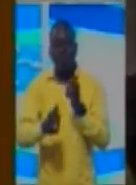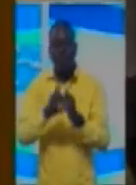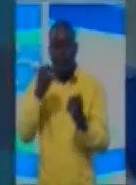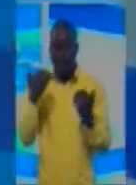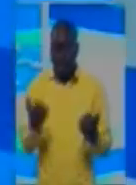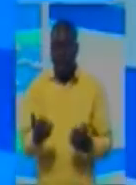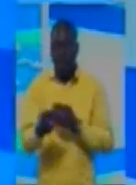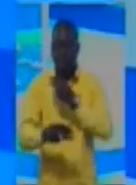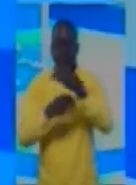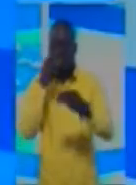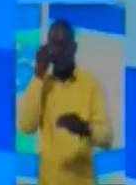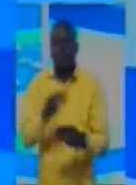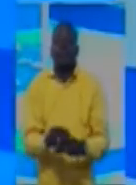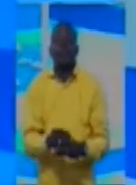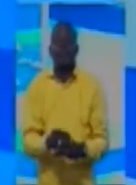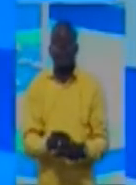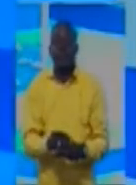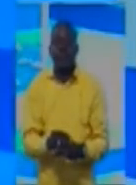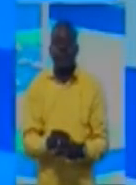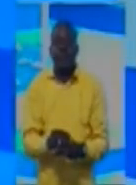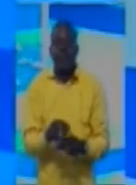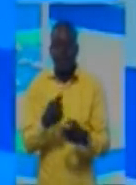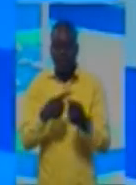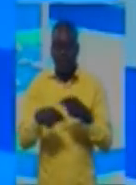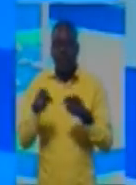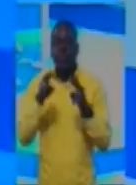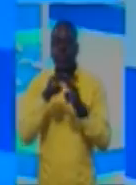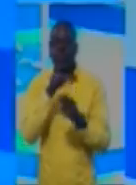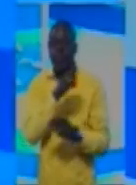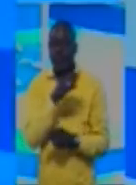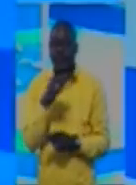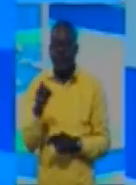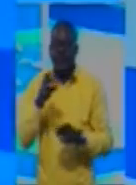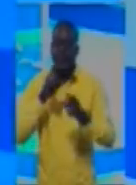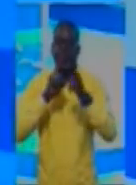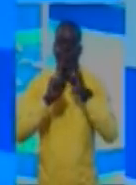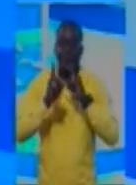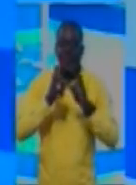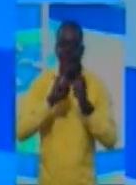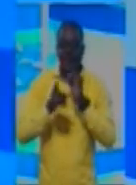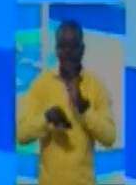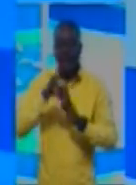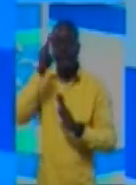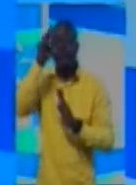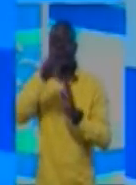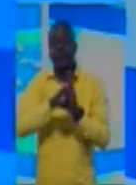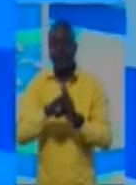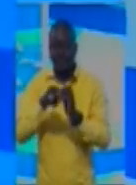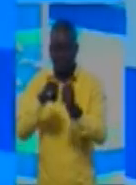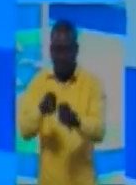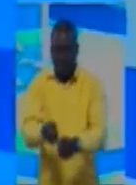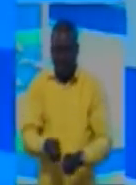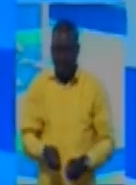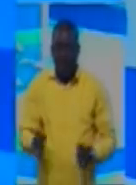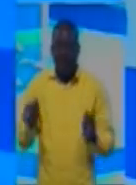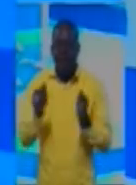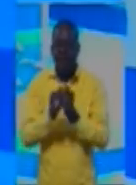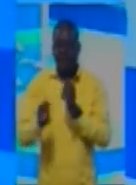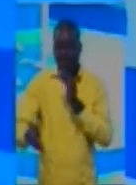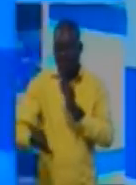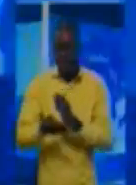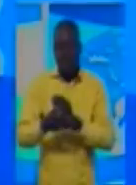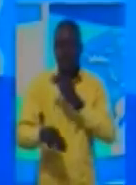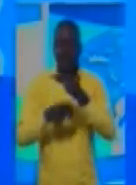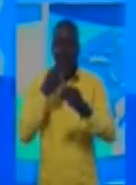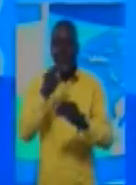du monde. Retour au Burkina Faso pour parler développement de l'agriculture avec la Banque mondiale